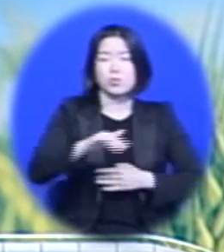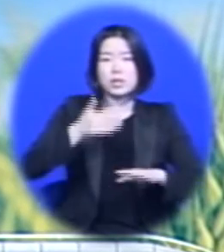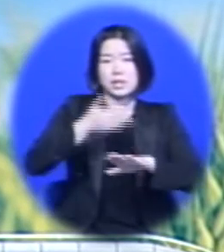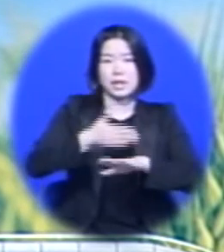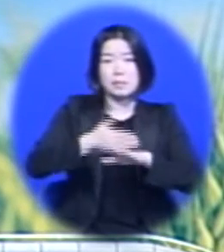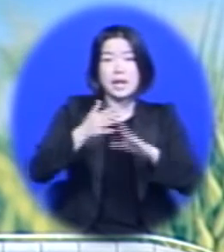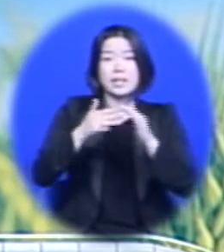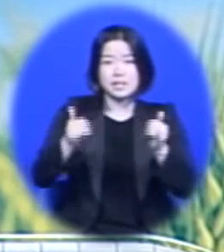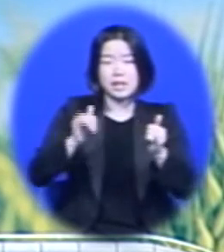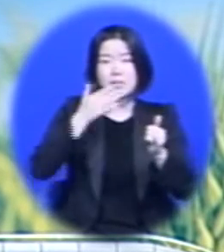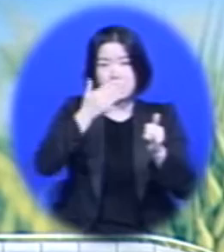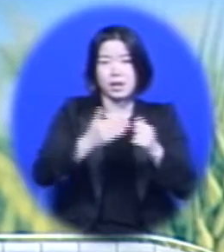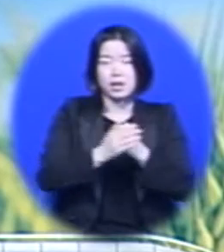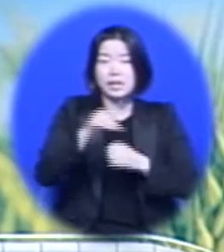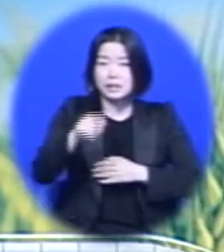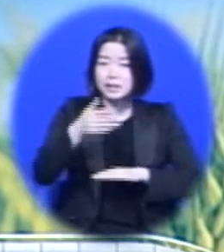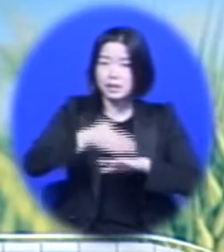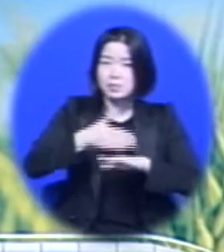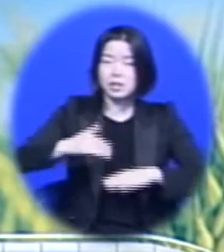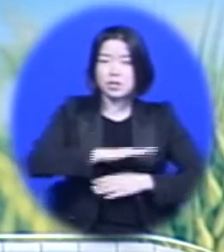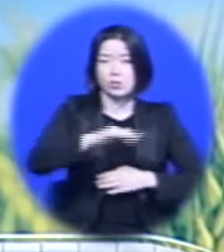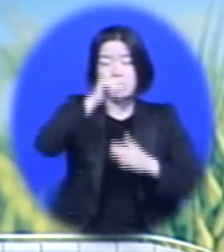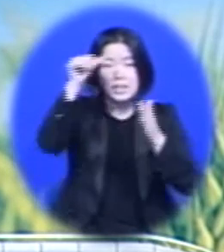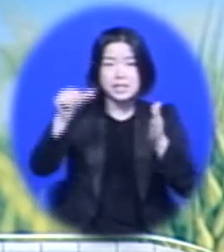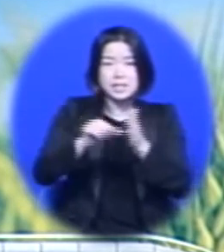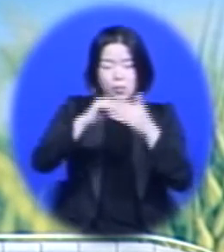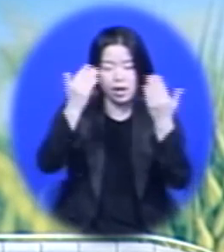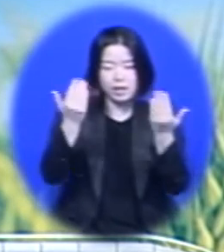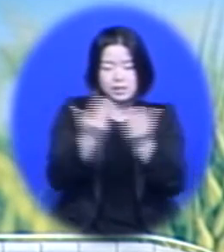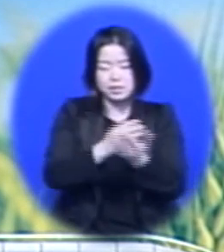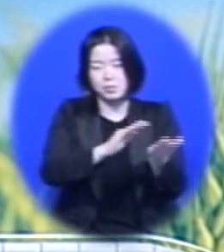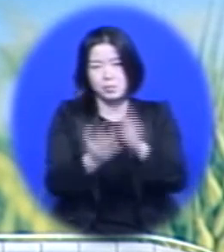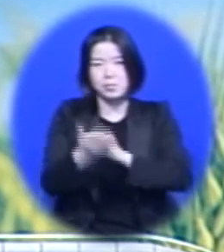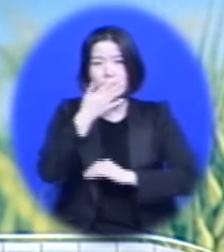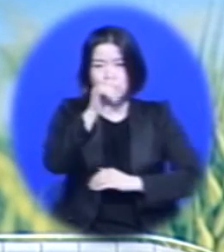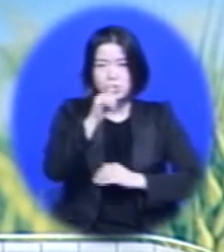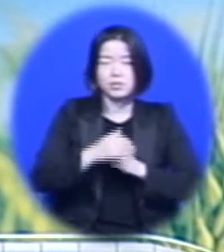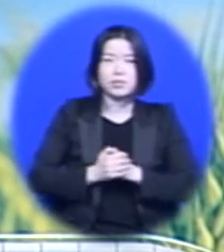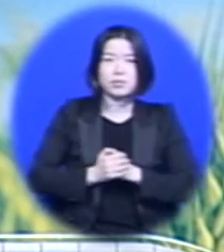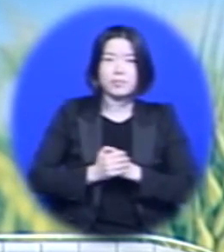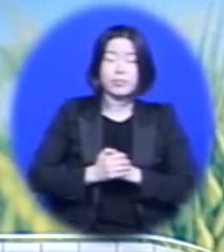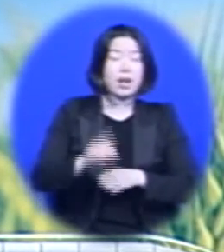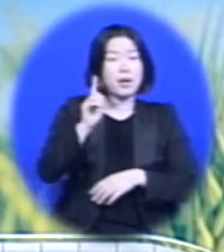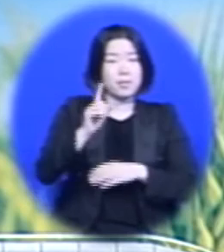자가 되고 그 감사는 우리의 인생을 완전히 바꿔놓습니다. 한